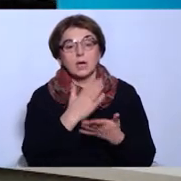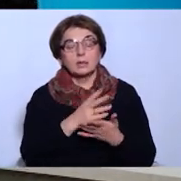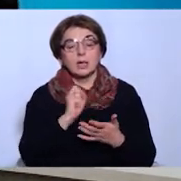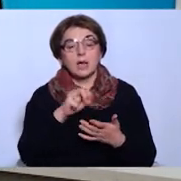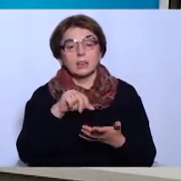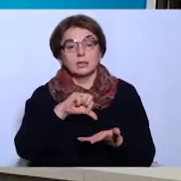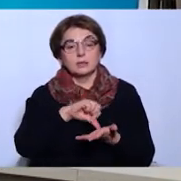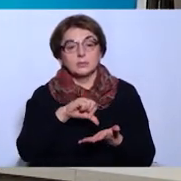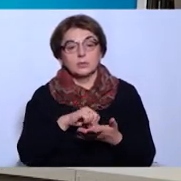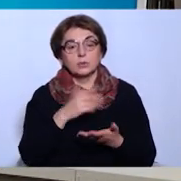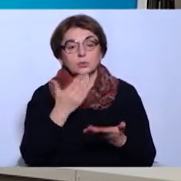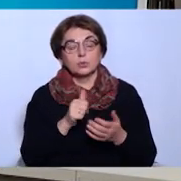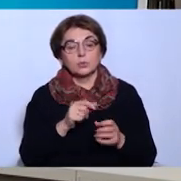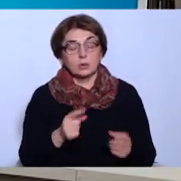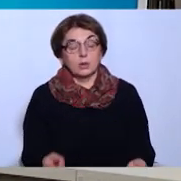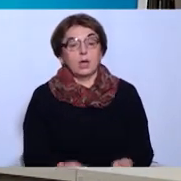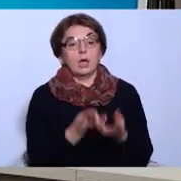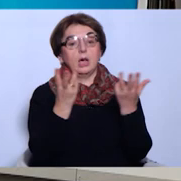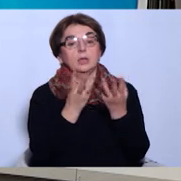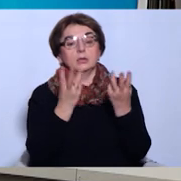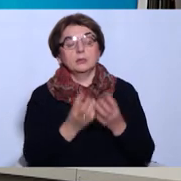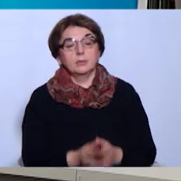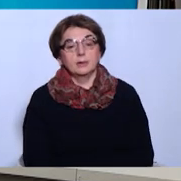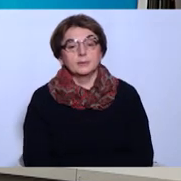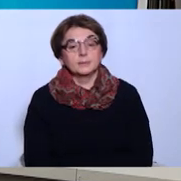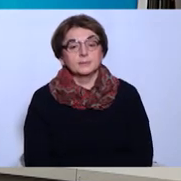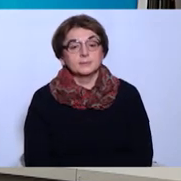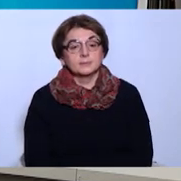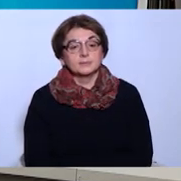წარმომადგენელი და ვნახოთ თუ როგორ აალდება.